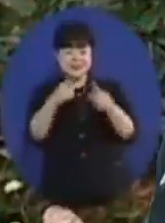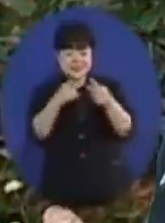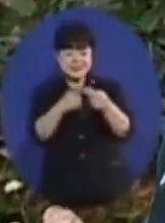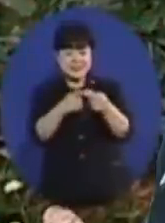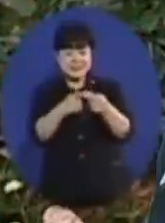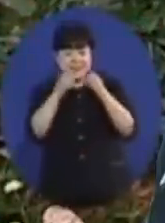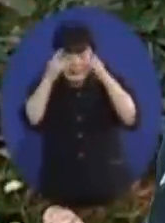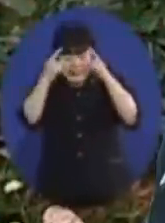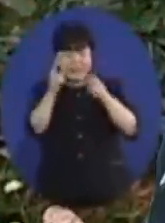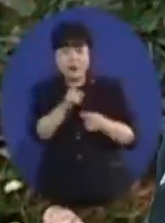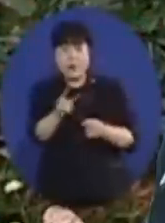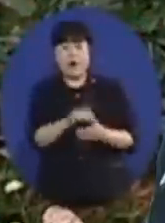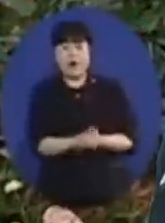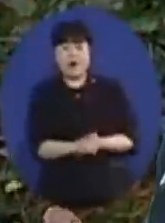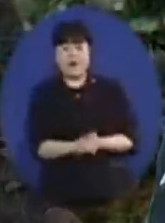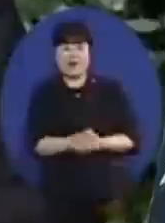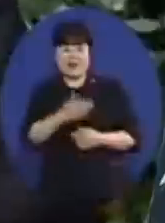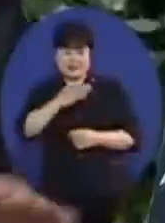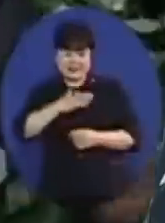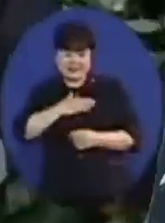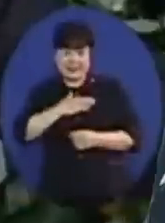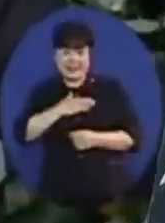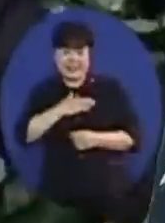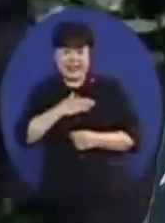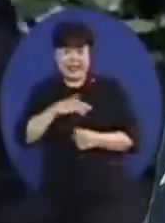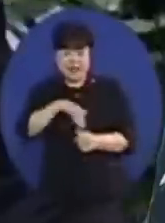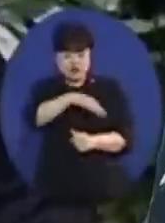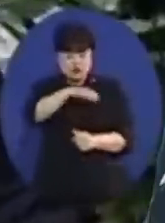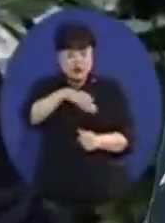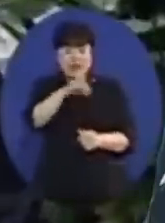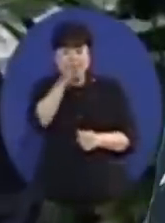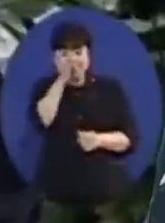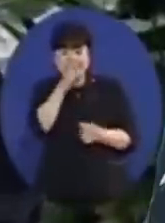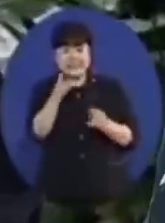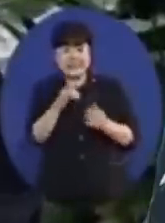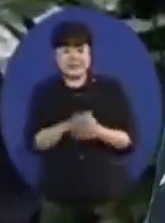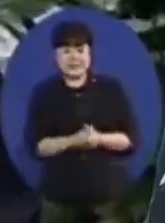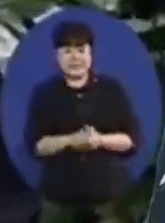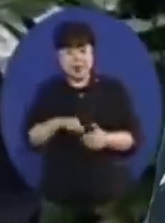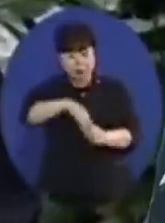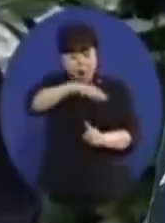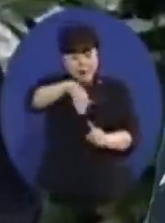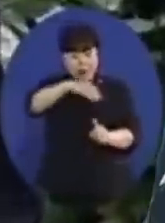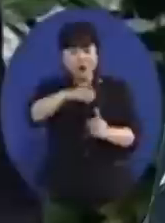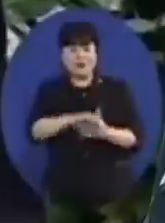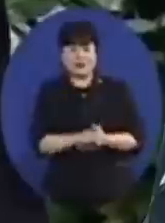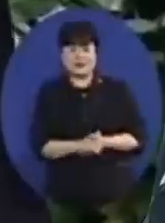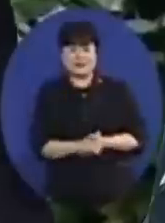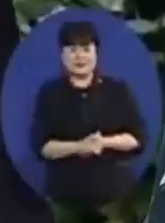첫째로 우리가 깨달아야 될 것은 왜 주위에 이루어지는 환경은